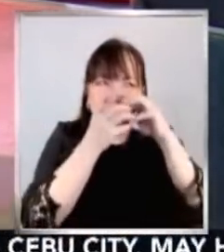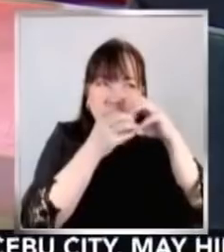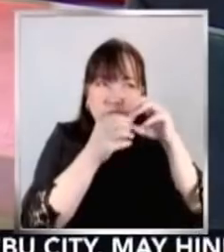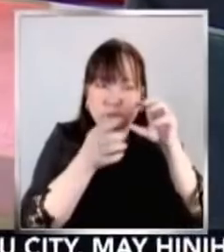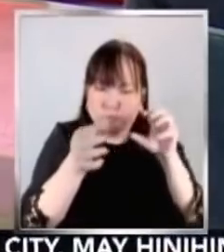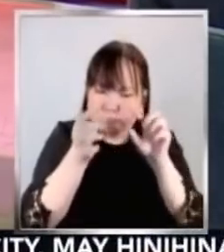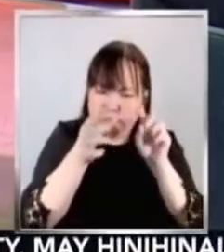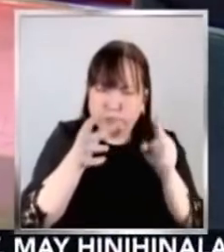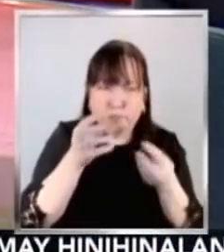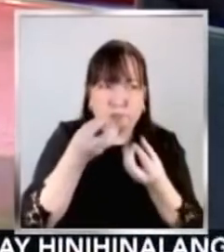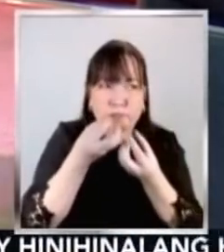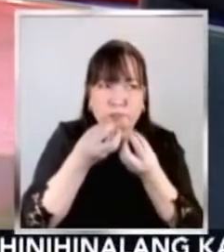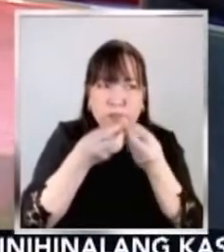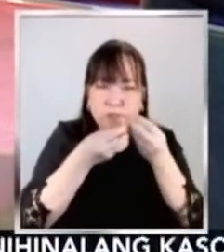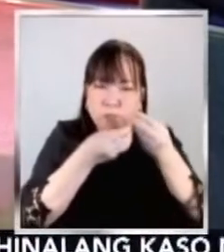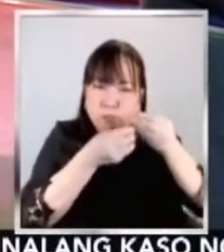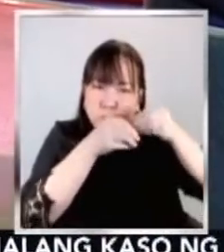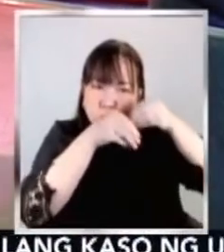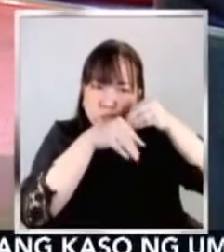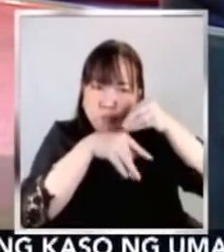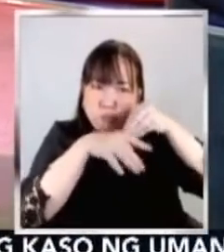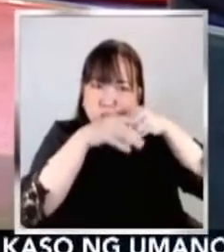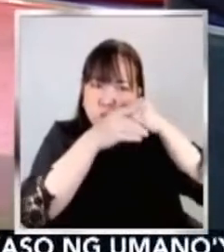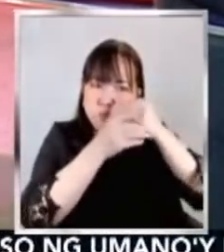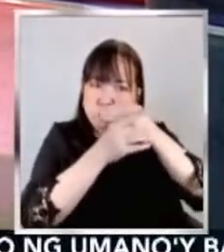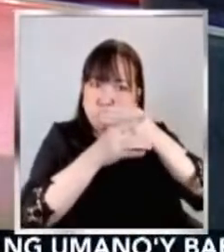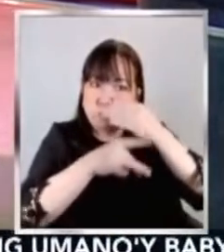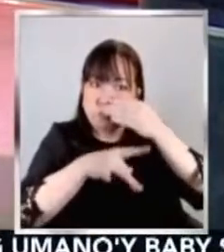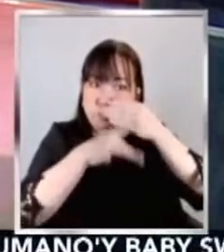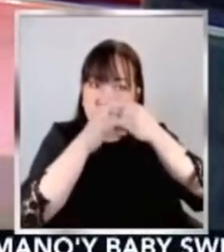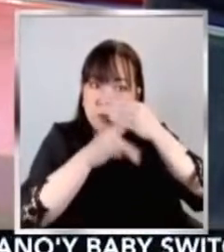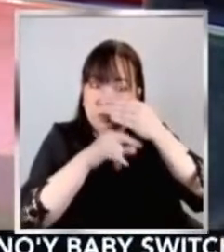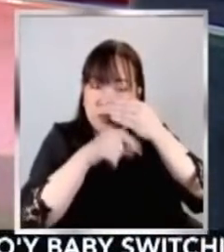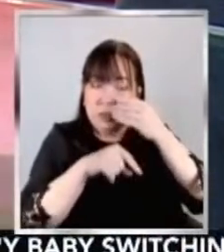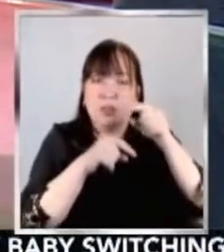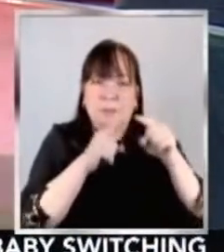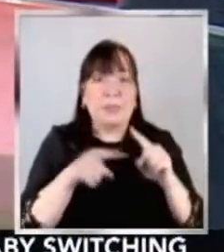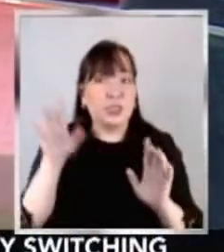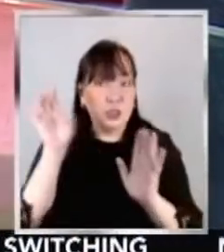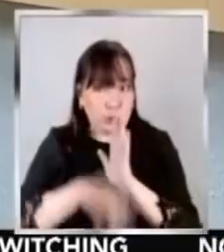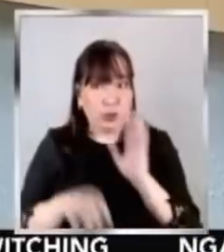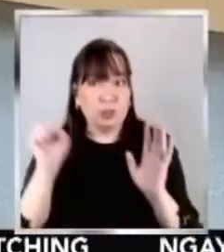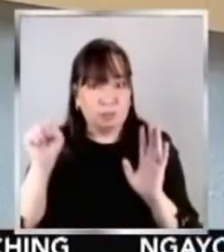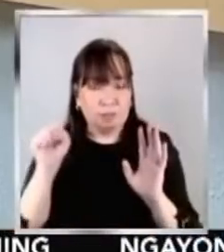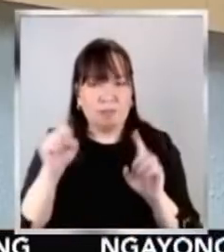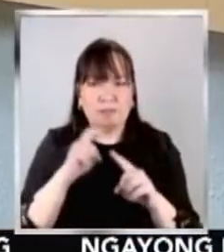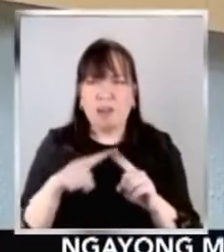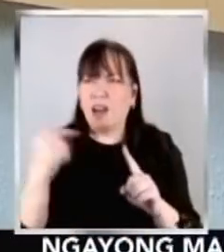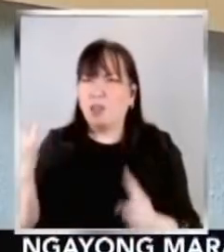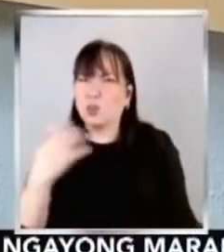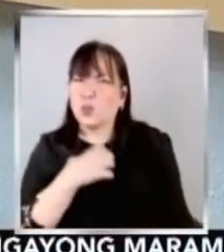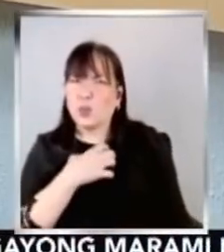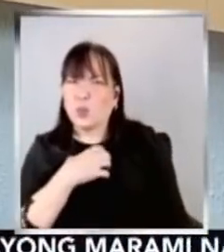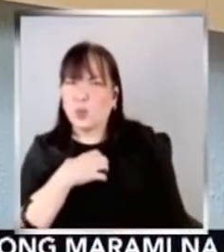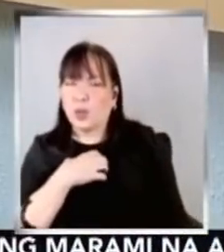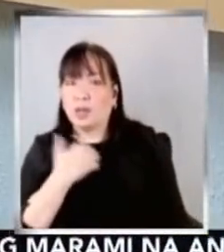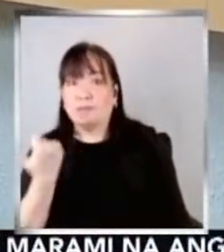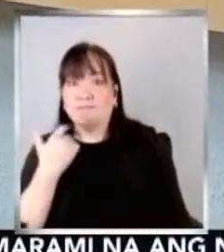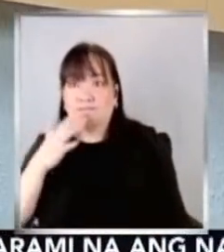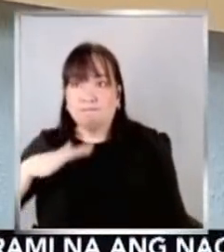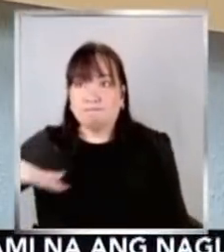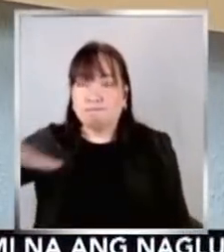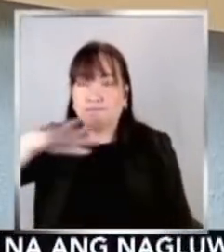palm tree. Napakabura, pero may mga umaalma sa paggamit nito. Ayon kasi sa mga environmentalists, ang produksyon ng